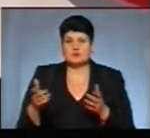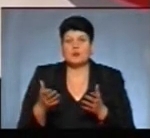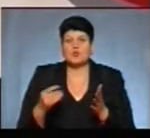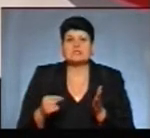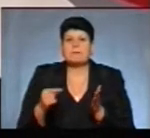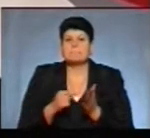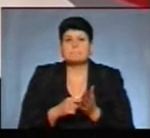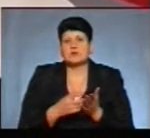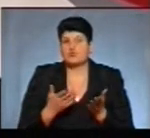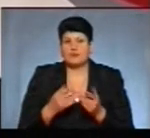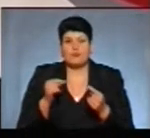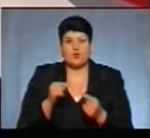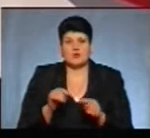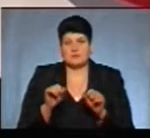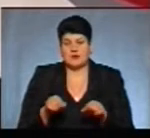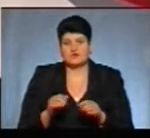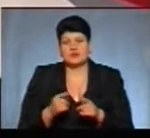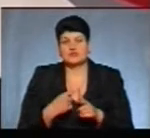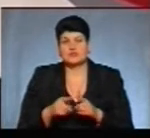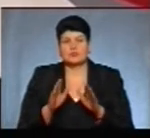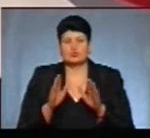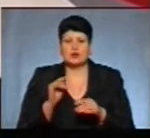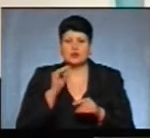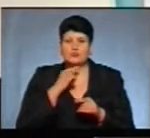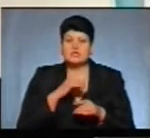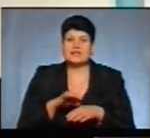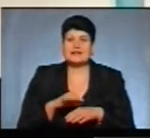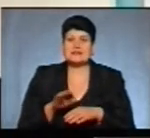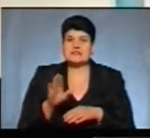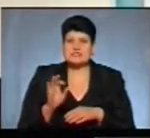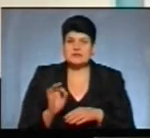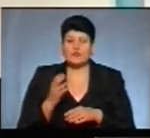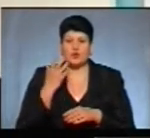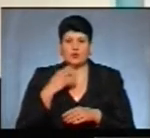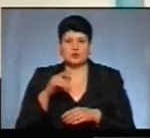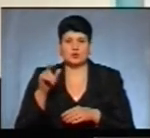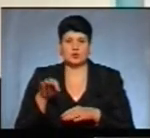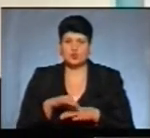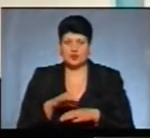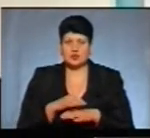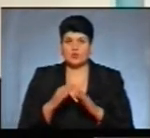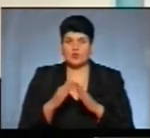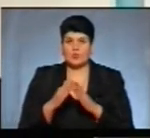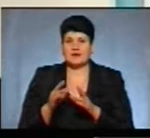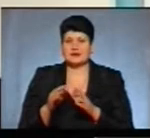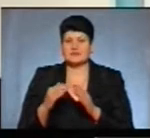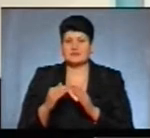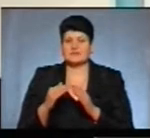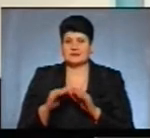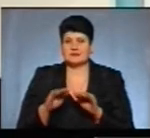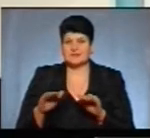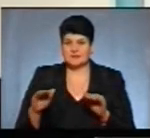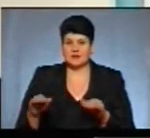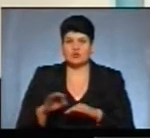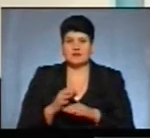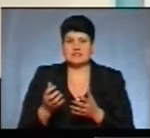метою протиправною. Чи буде, наприклад, економічним насильством, коли дружина вдома з дітьми, чоловік заробляє гроші, і